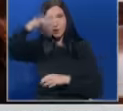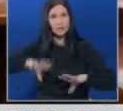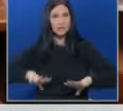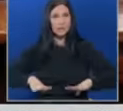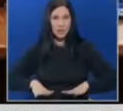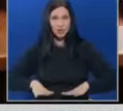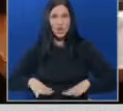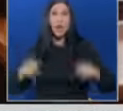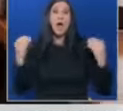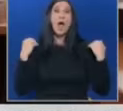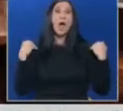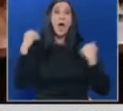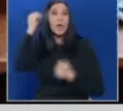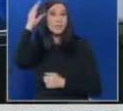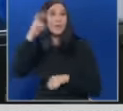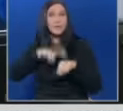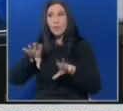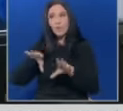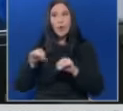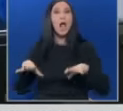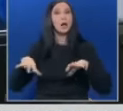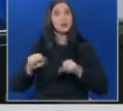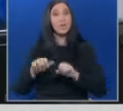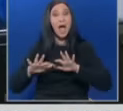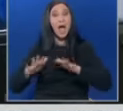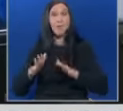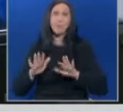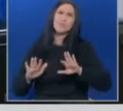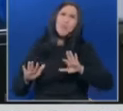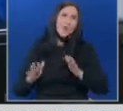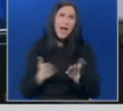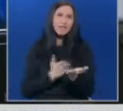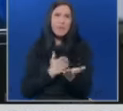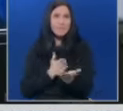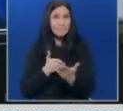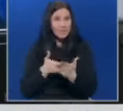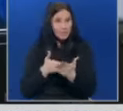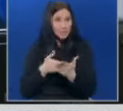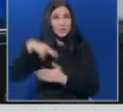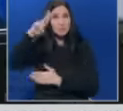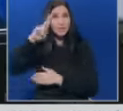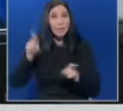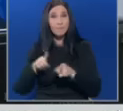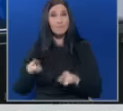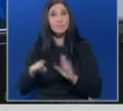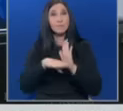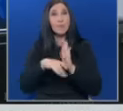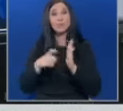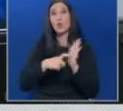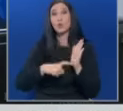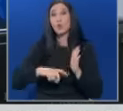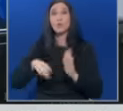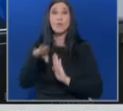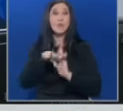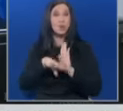граждани. Академик Денков пое ангажимент. Ако по някаква причина изпълнението на управленската програма, законодателната